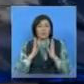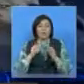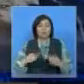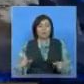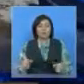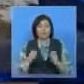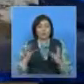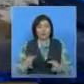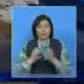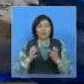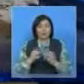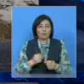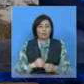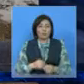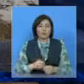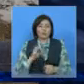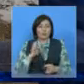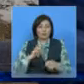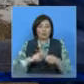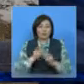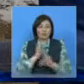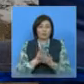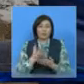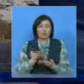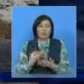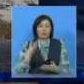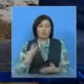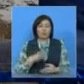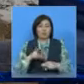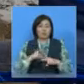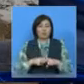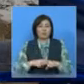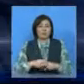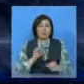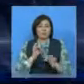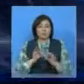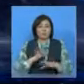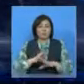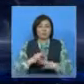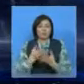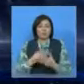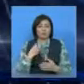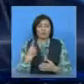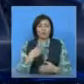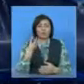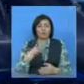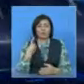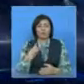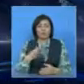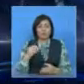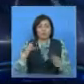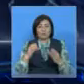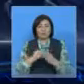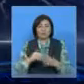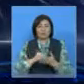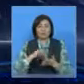күтіп ұстау талабын белден басқандар бар. Қазіргі кезде 4 қылмыстық іс қозғалды. Соның бірі 41-ші разъезд ауданында